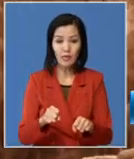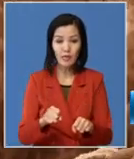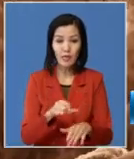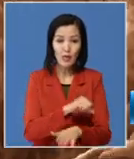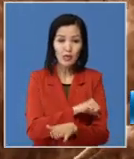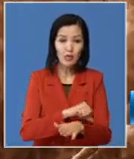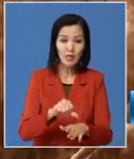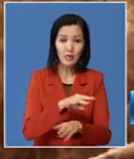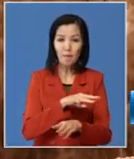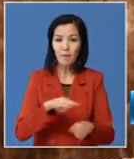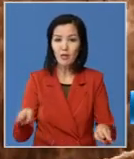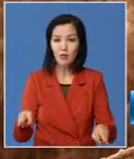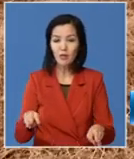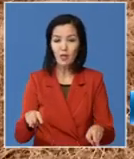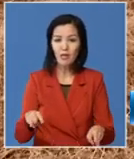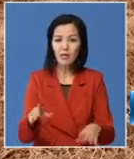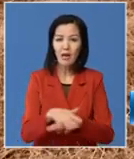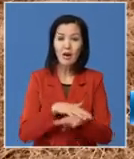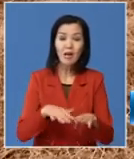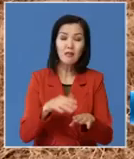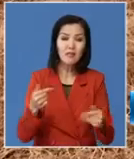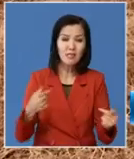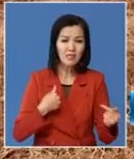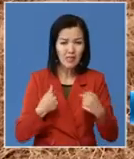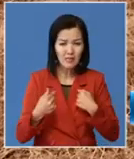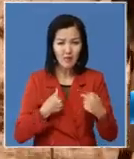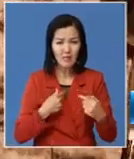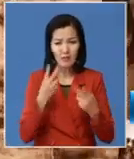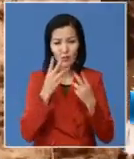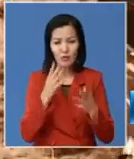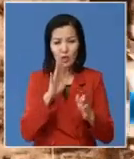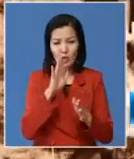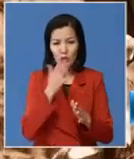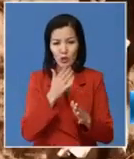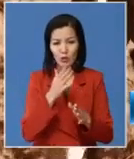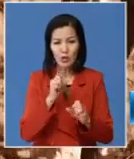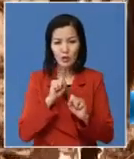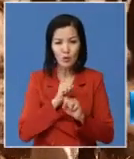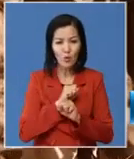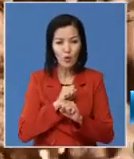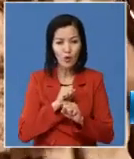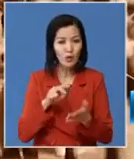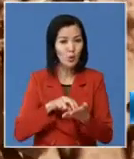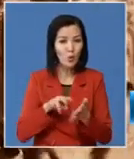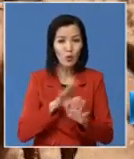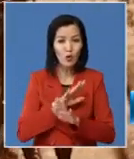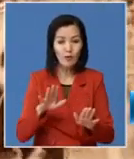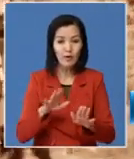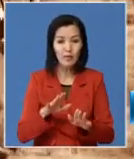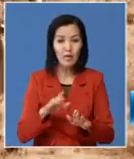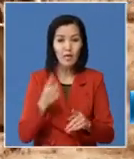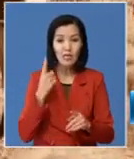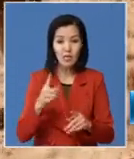тұрғын үй меншіктерінің кооперативтерінің тарифтерін де қарауымыз қажет. Яғни КСК бұл жергілікті